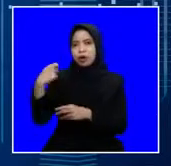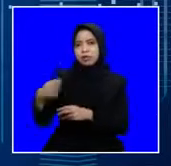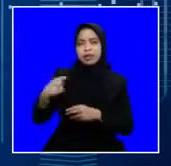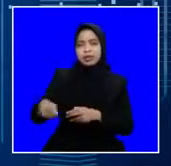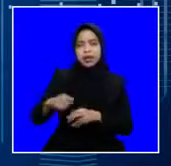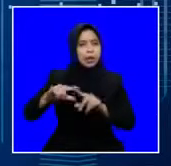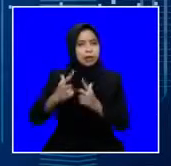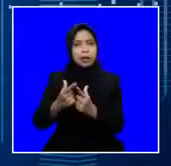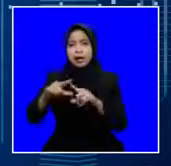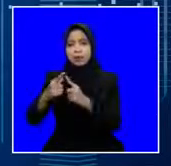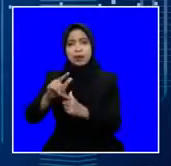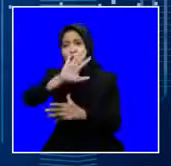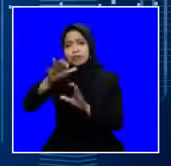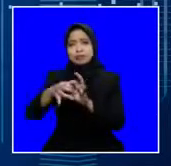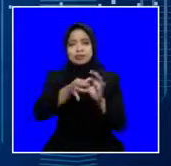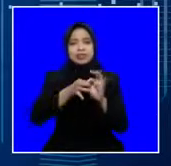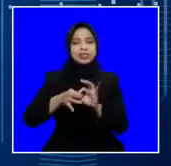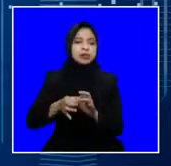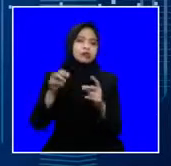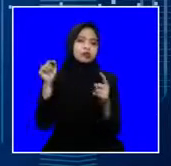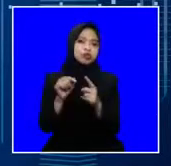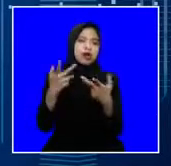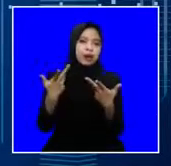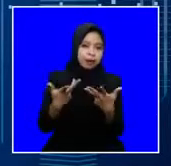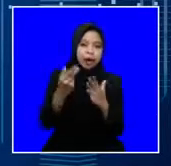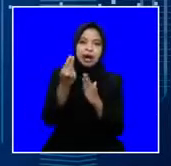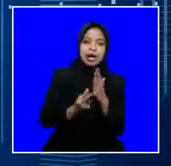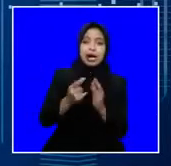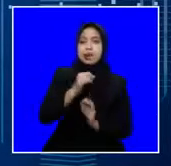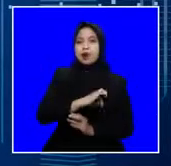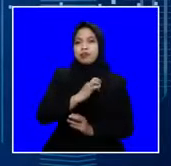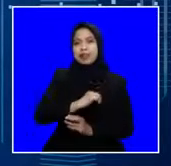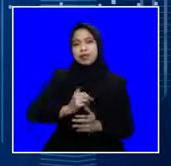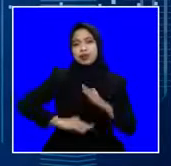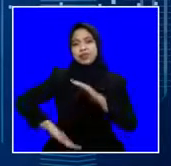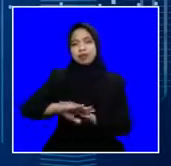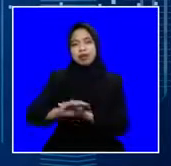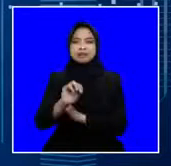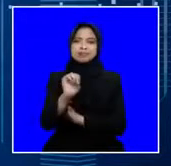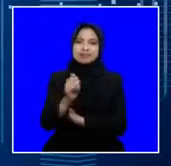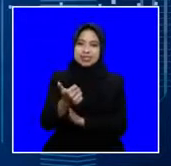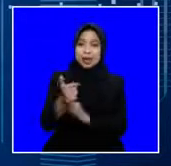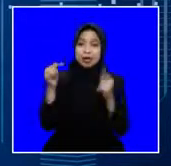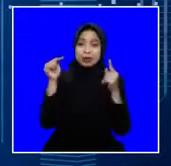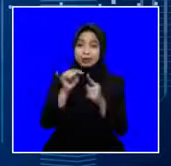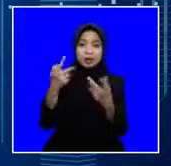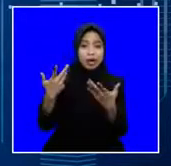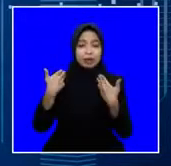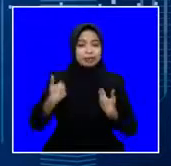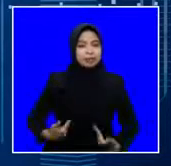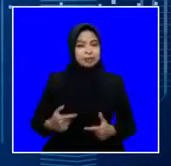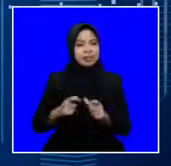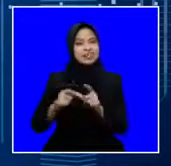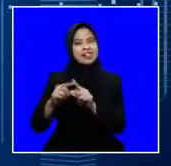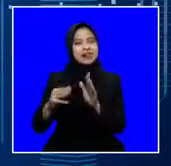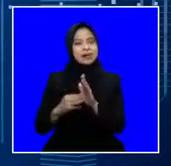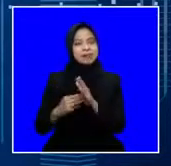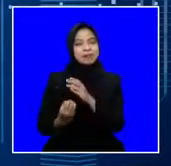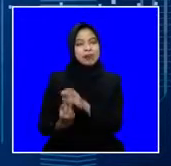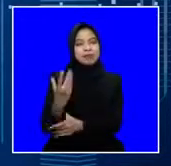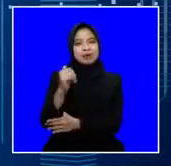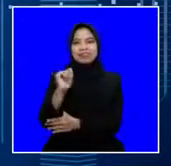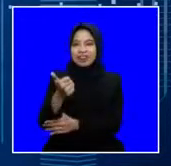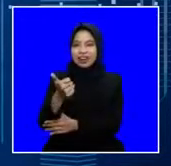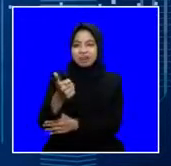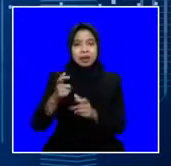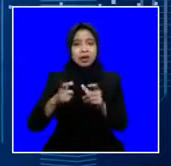lembaga terkait agar dana yang ada bisa dimanfaatkan secara maksimal untuk pengembangan SDM bangsa. Pengembangan SDM ini